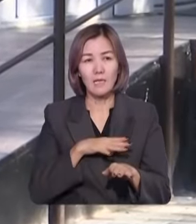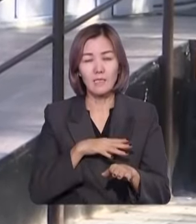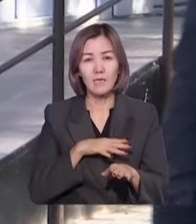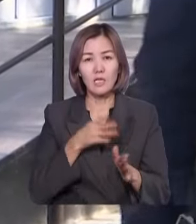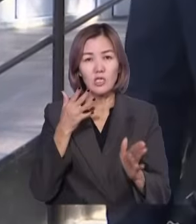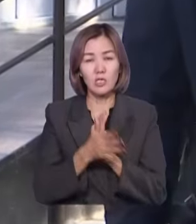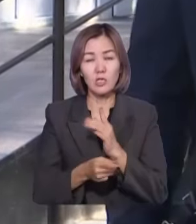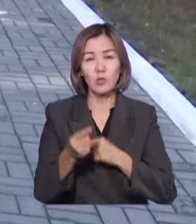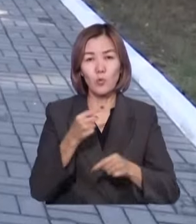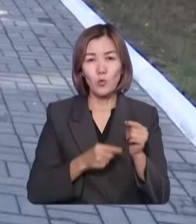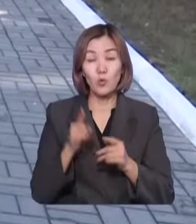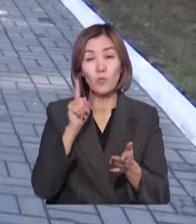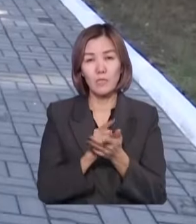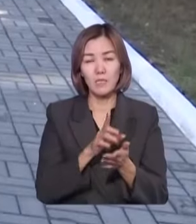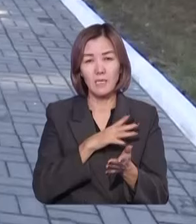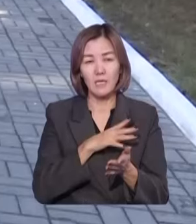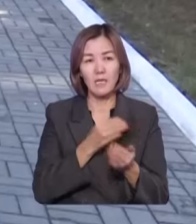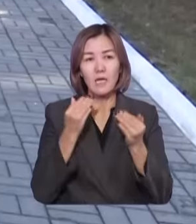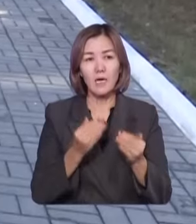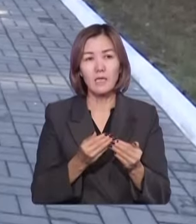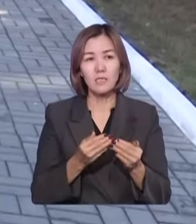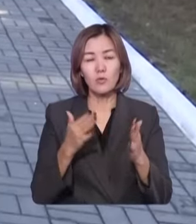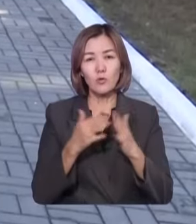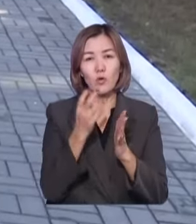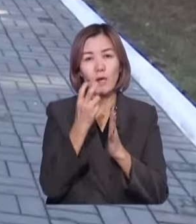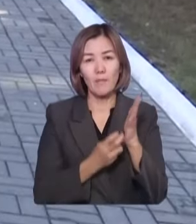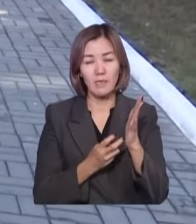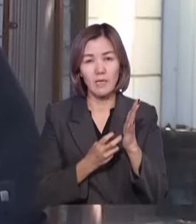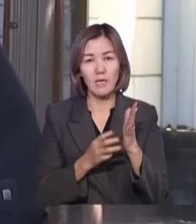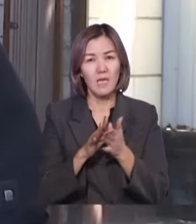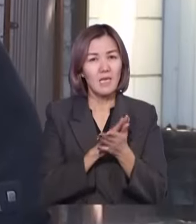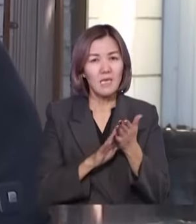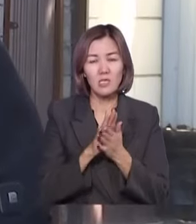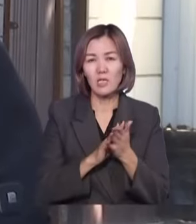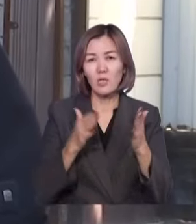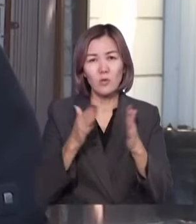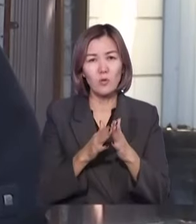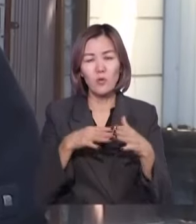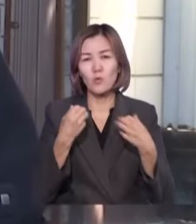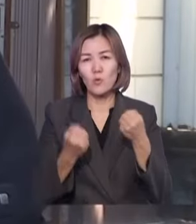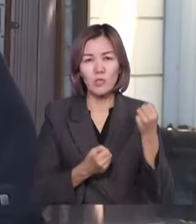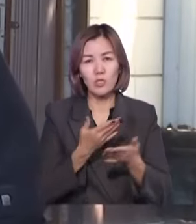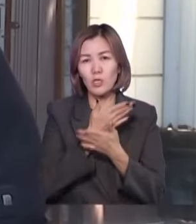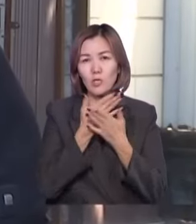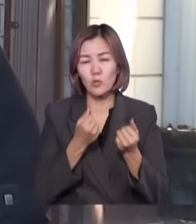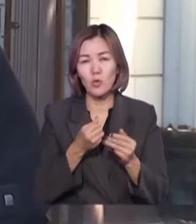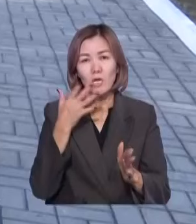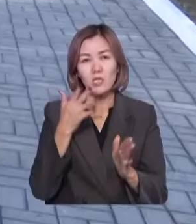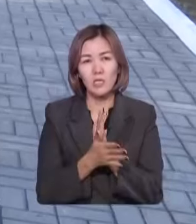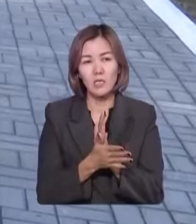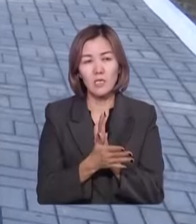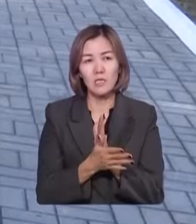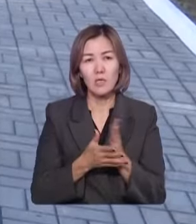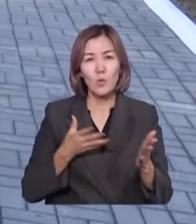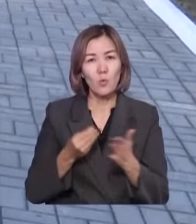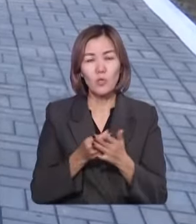материалдық шығынды өтеу міндеттелген. Қазір ол үй қамақта. Атында ешқандай дүние мүлкі тіркелмегендіктен келтірілген шығын